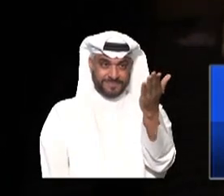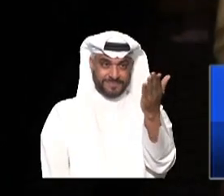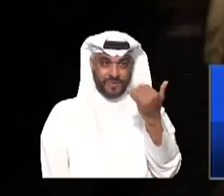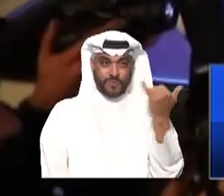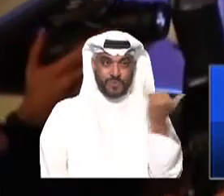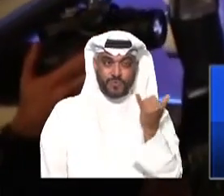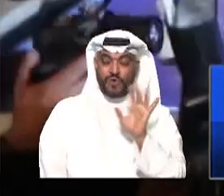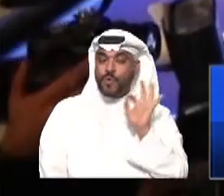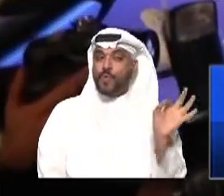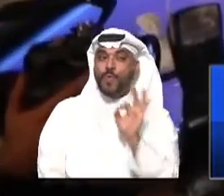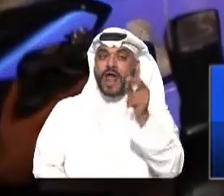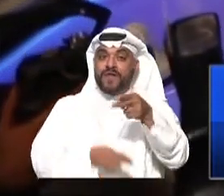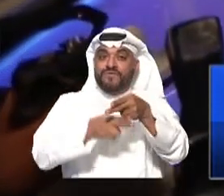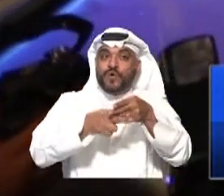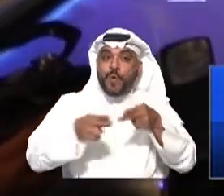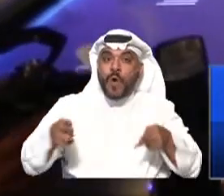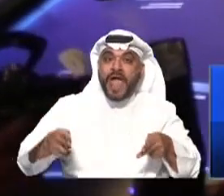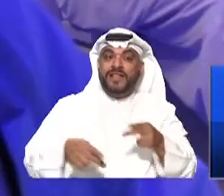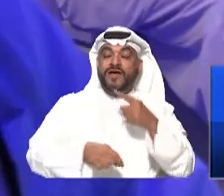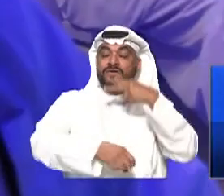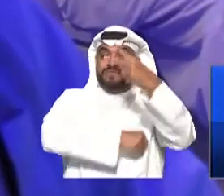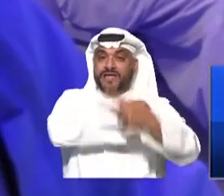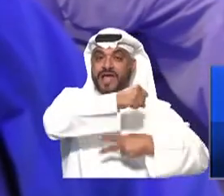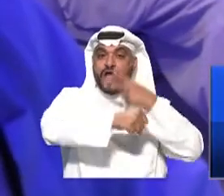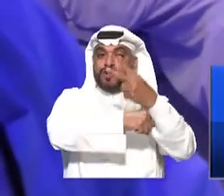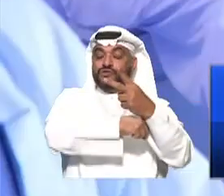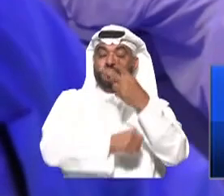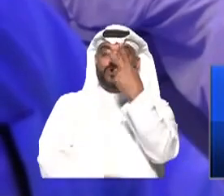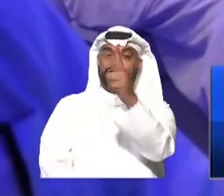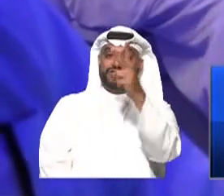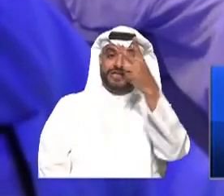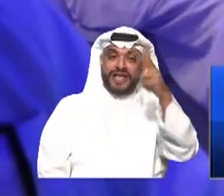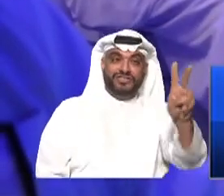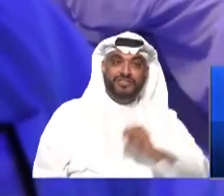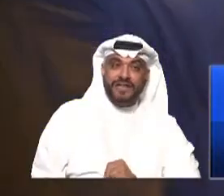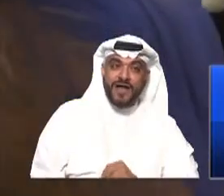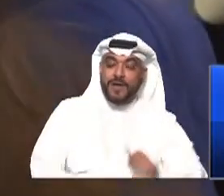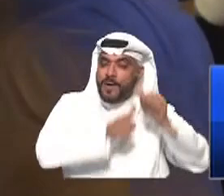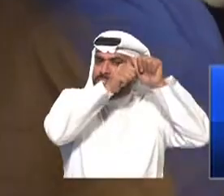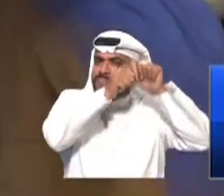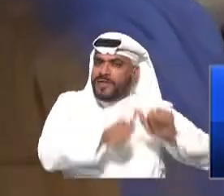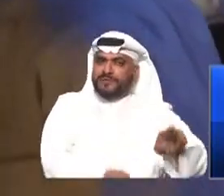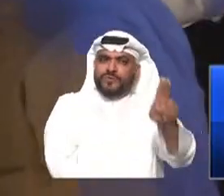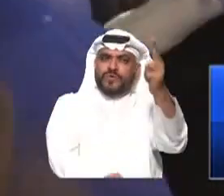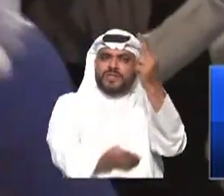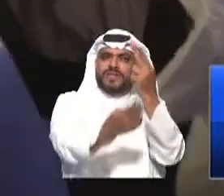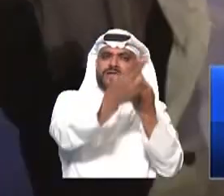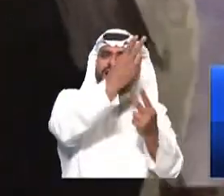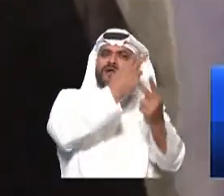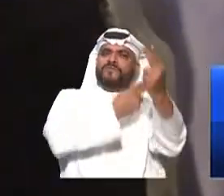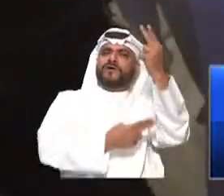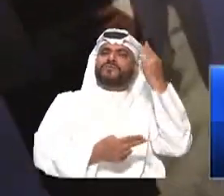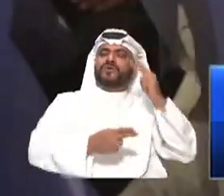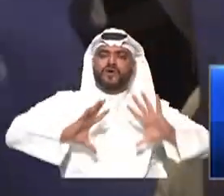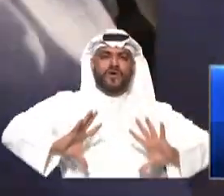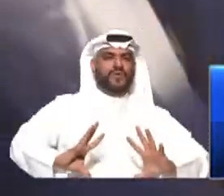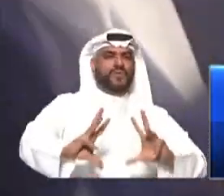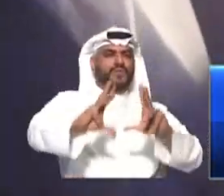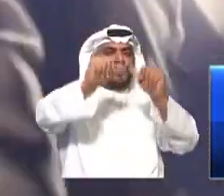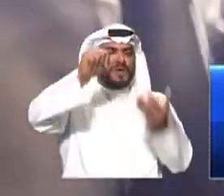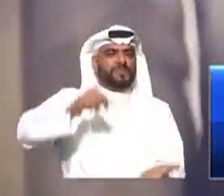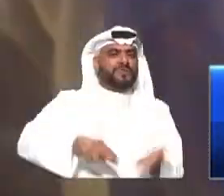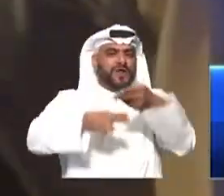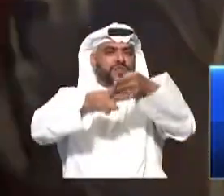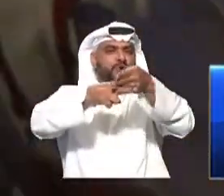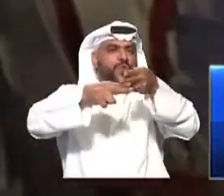على جناح الكويت في إكسبو 2020 أن يعكس الجناح قصة إرث الكويت الحضاري ونهضتها، وأن يفردوا